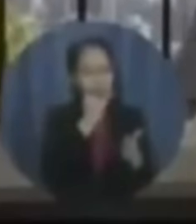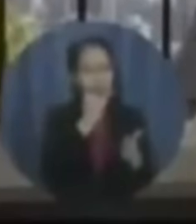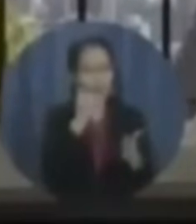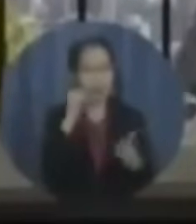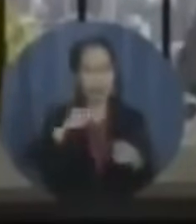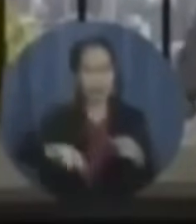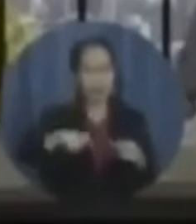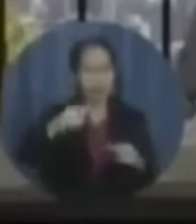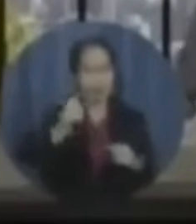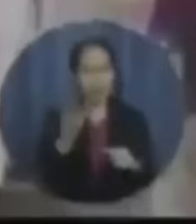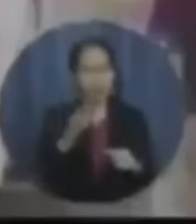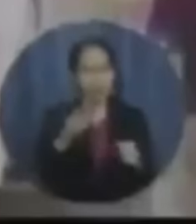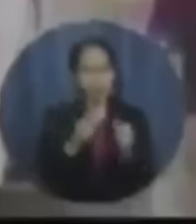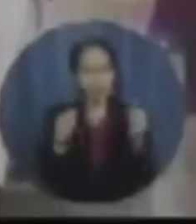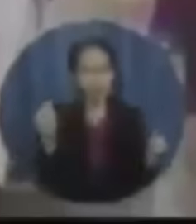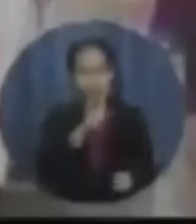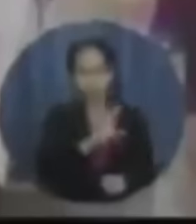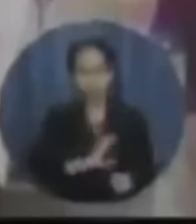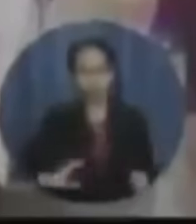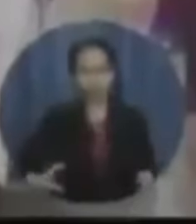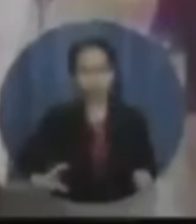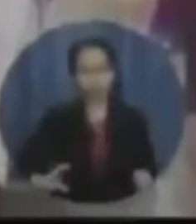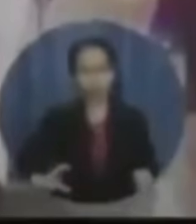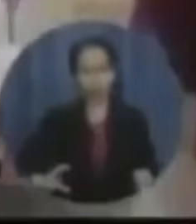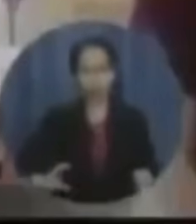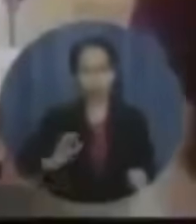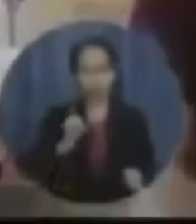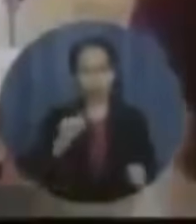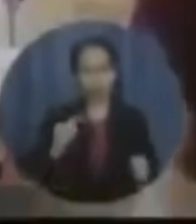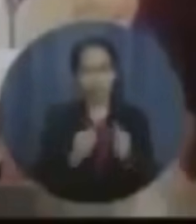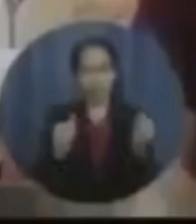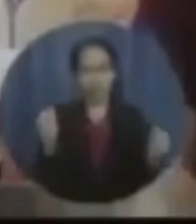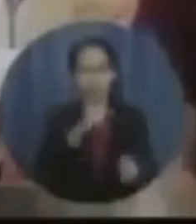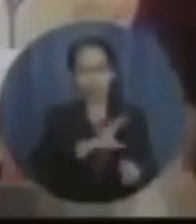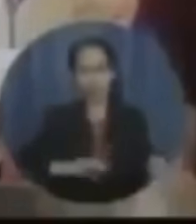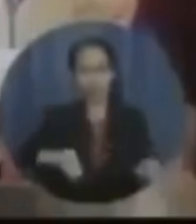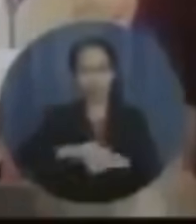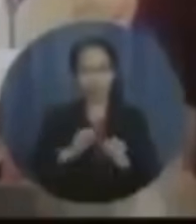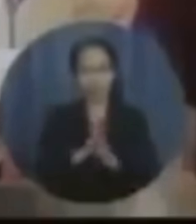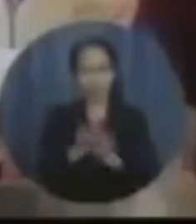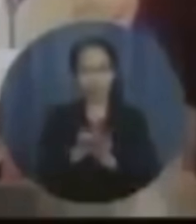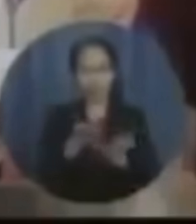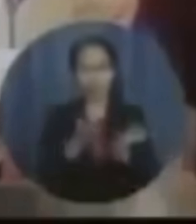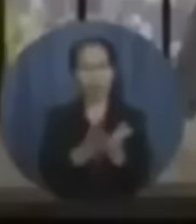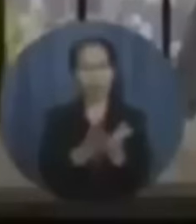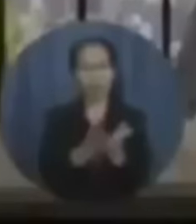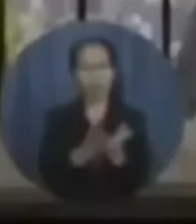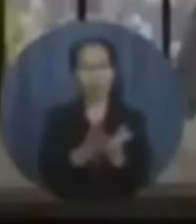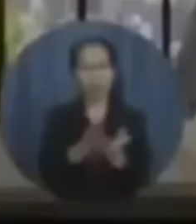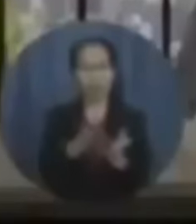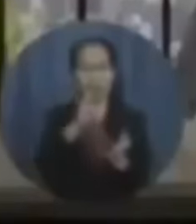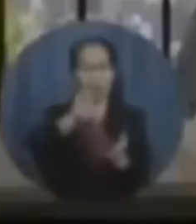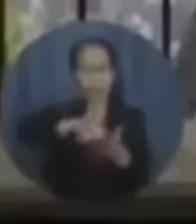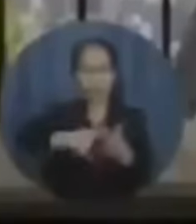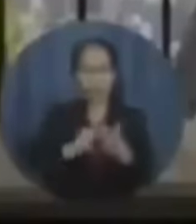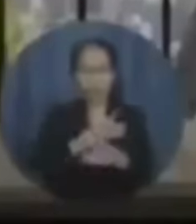mga Antikristo. Ang tinutukoy kasing Antikristo sa Biblia, kapatid, yun talagang diretsa ang